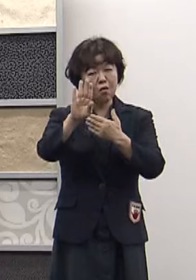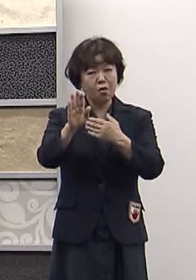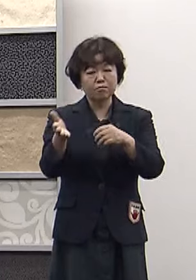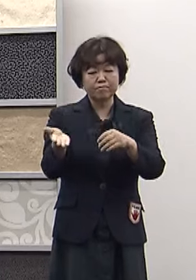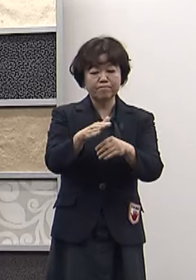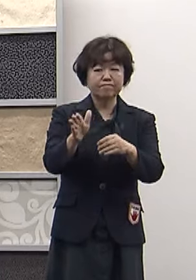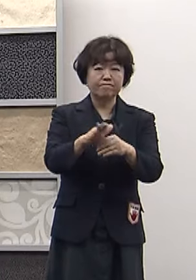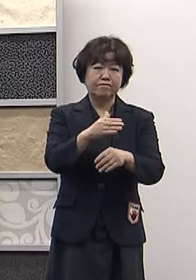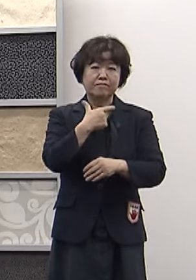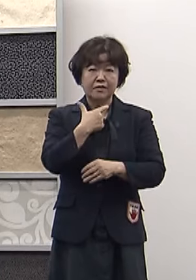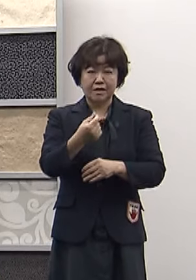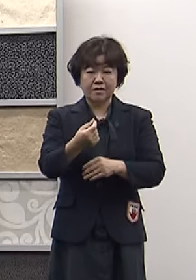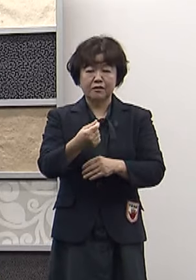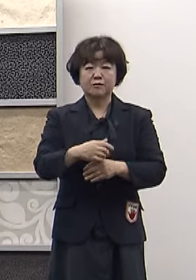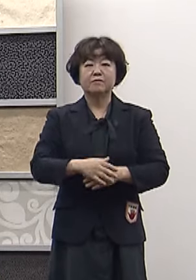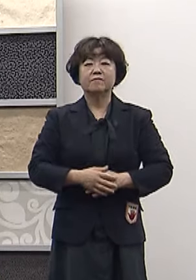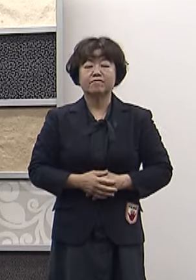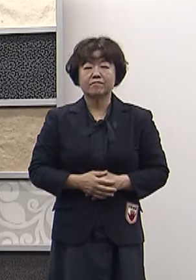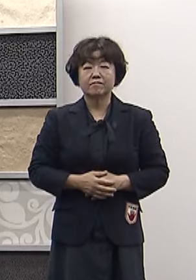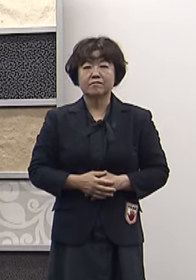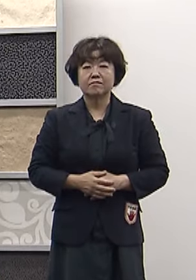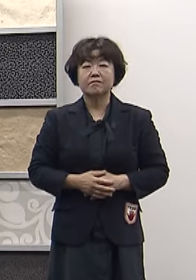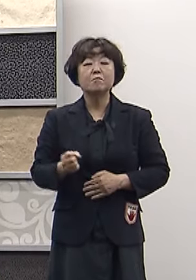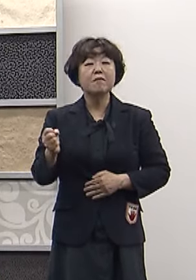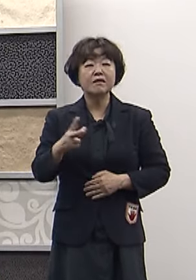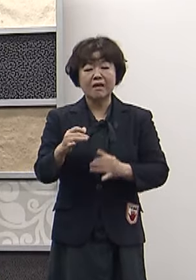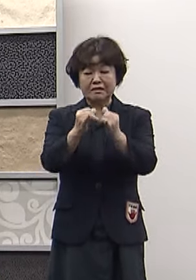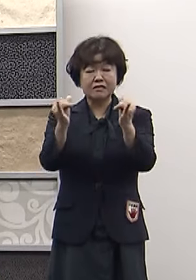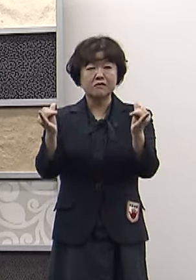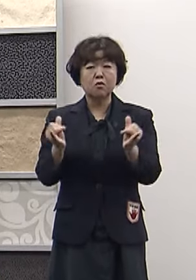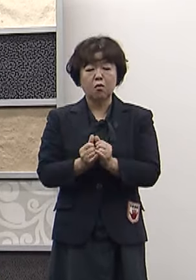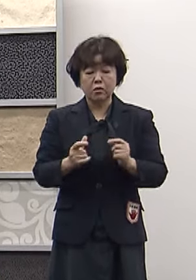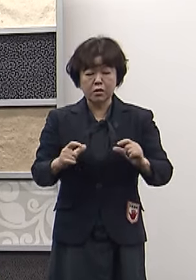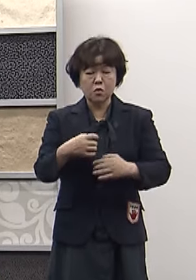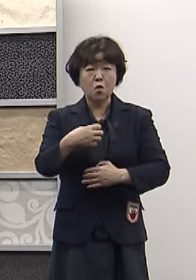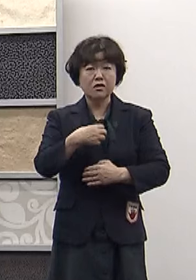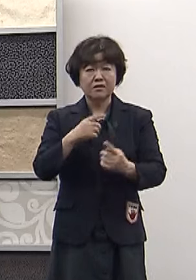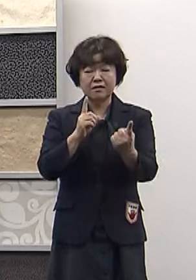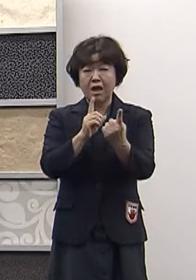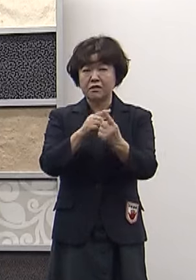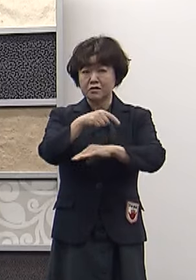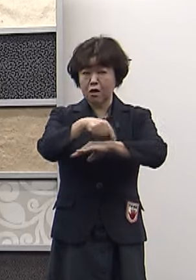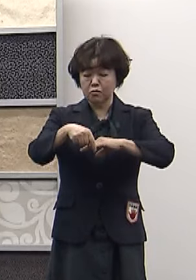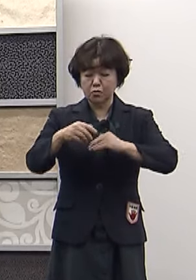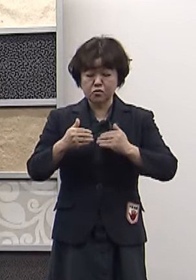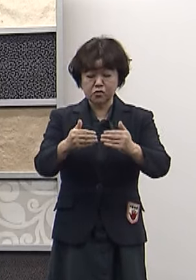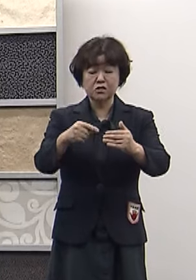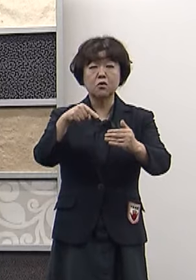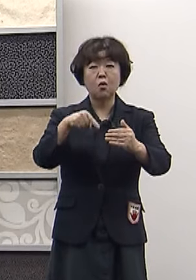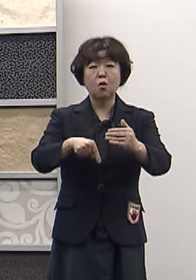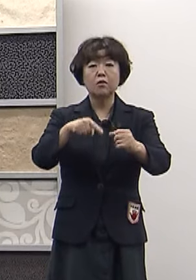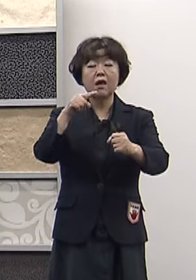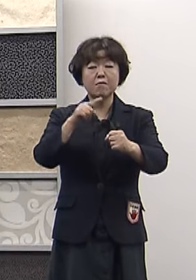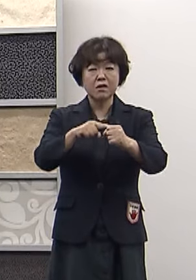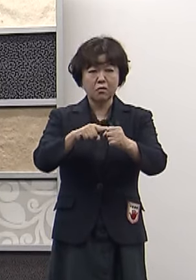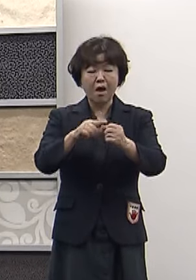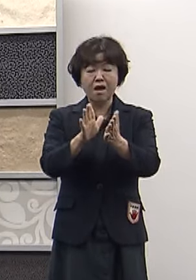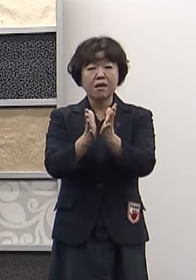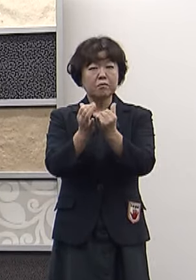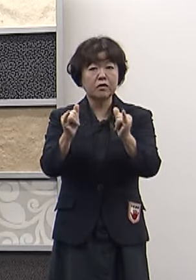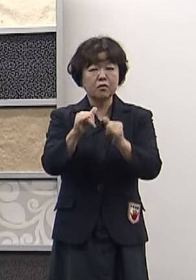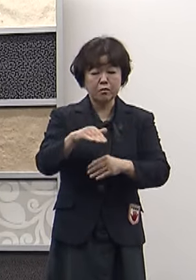います。加えまして、人口減少危機対策の推進にあたりましては、県民の皆様との危機感の